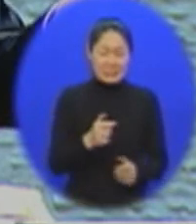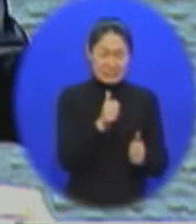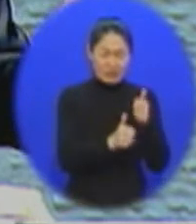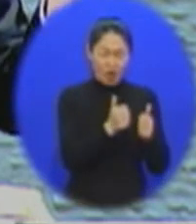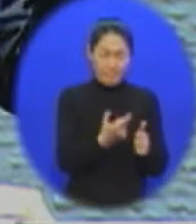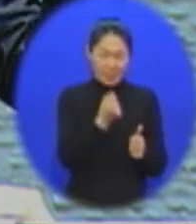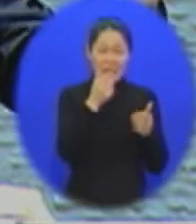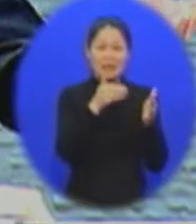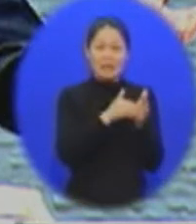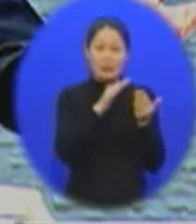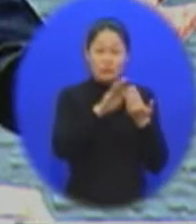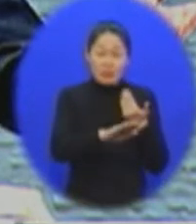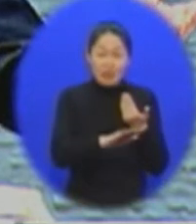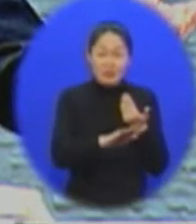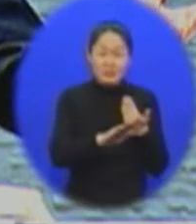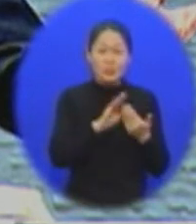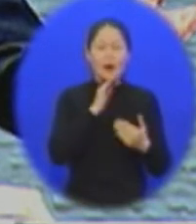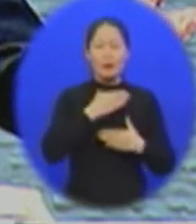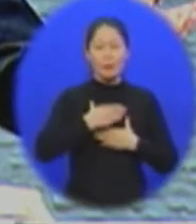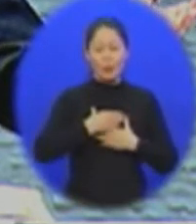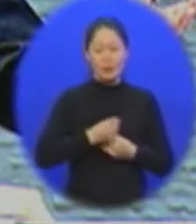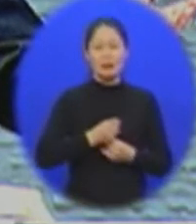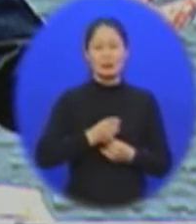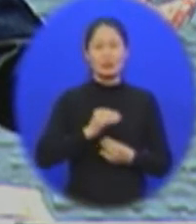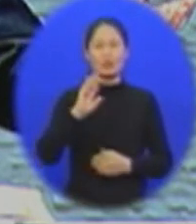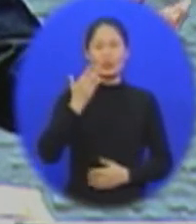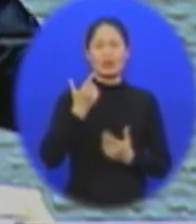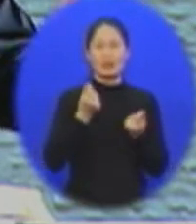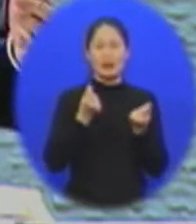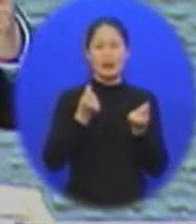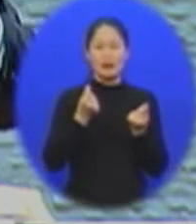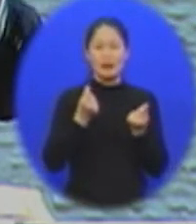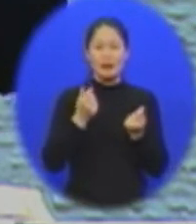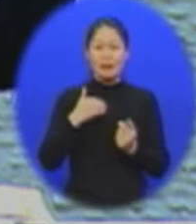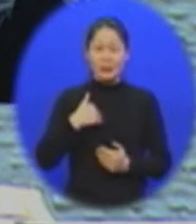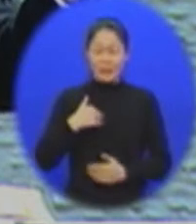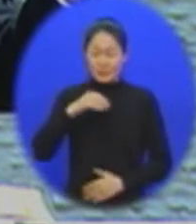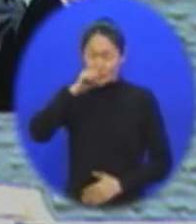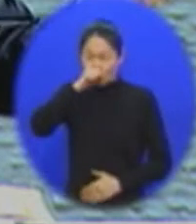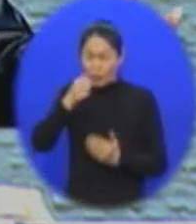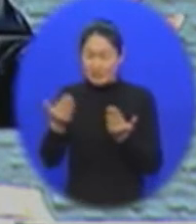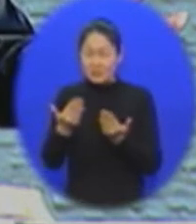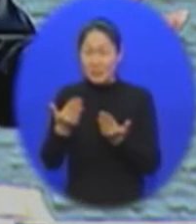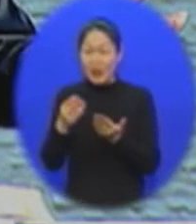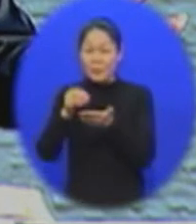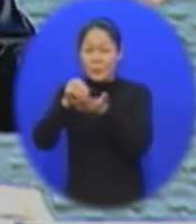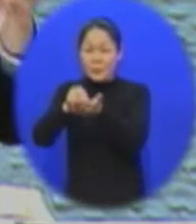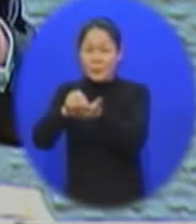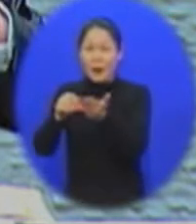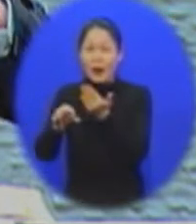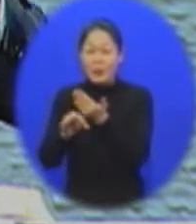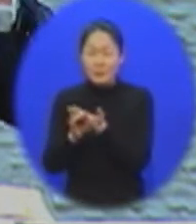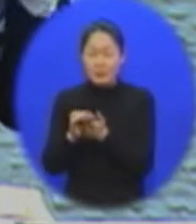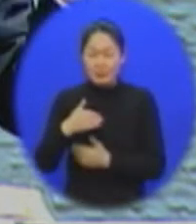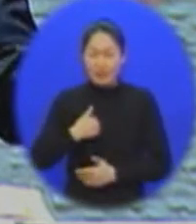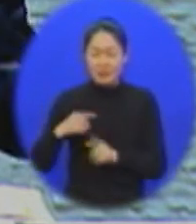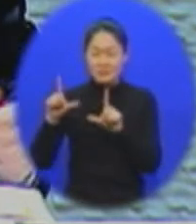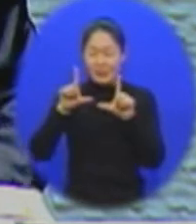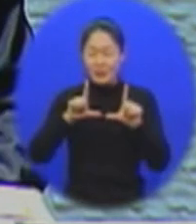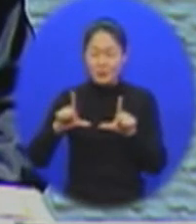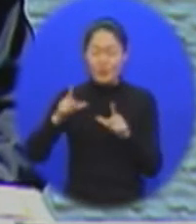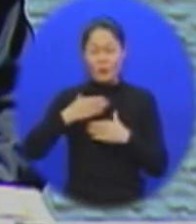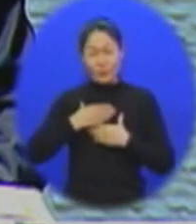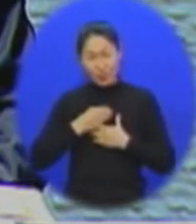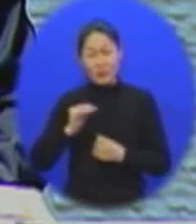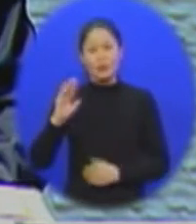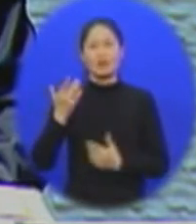그 다음에 좀 채 나는 내가 올까 내가 좋은 직장을 좀 어두우면 그 다음에 내 삶이 좀 편안해